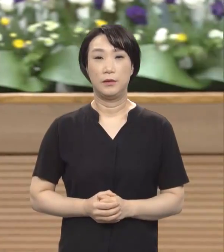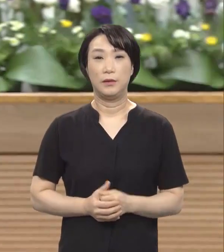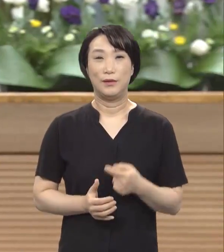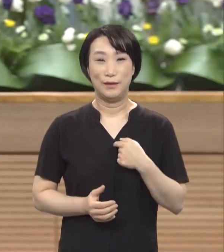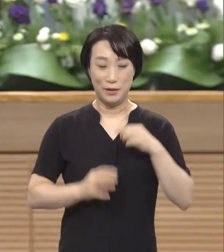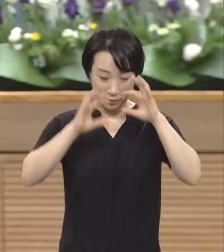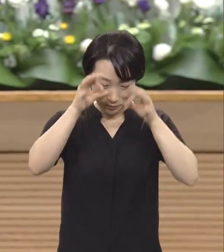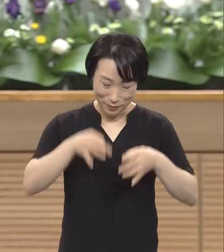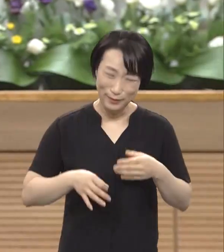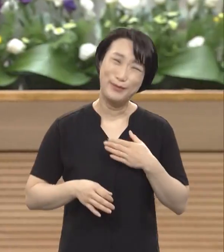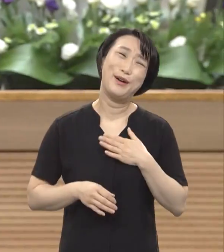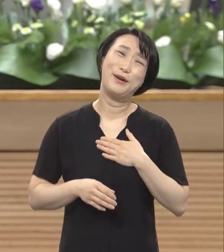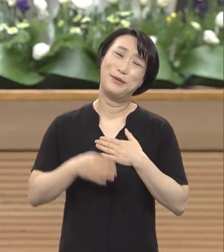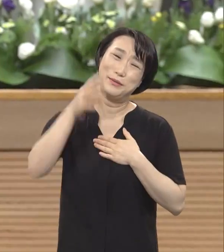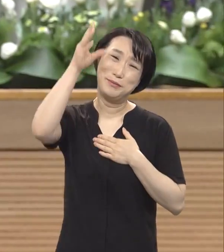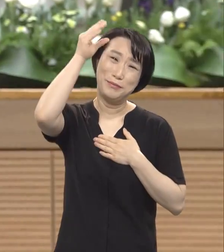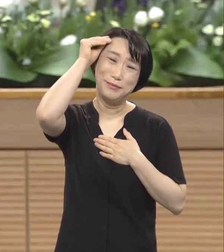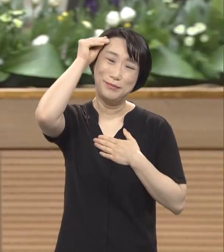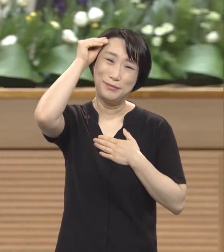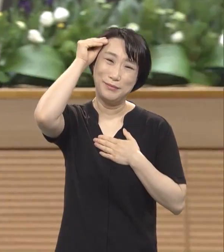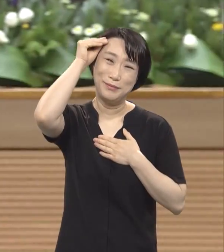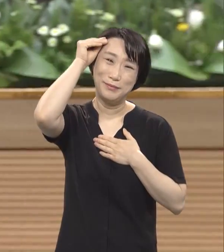나는 무지한 사람이다.